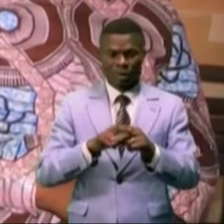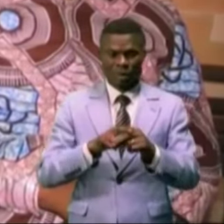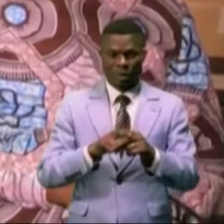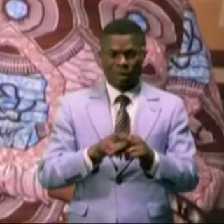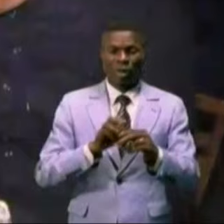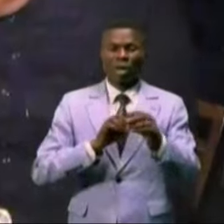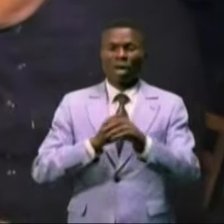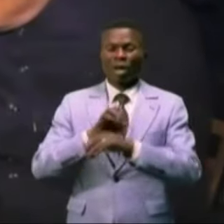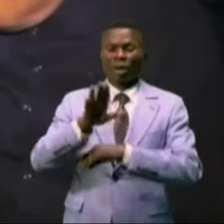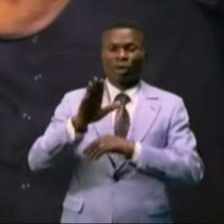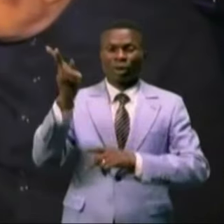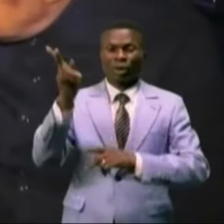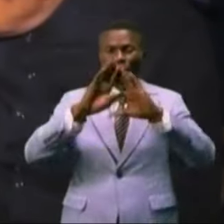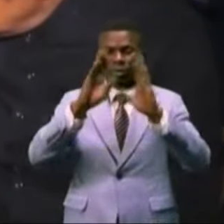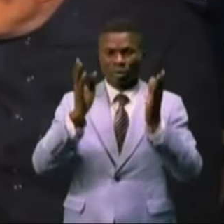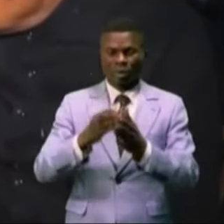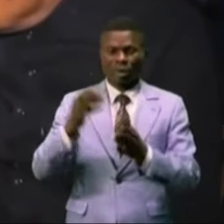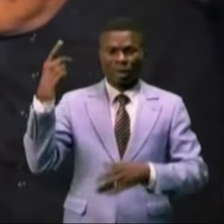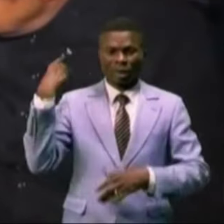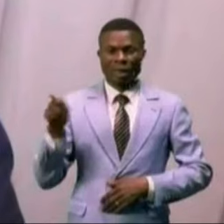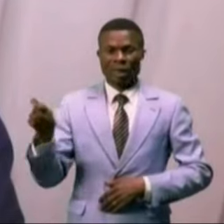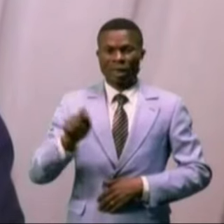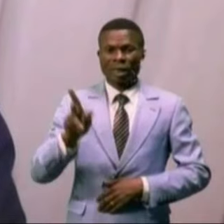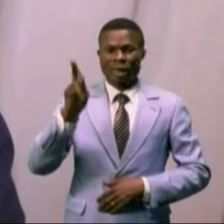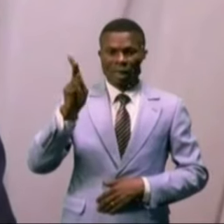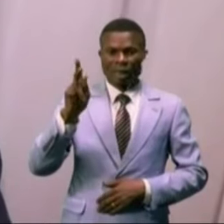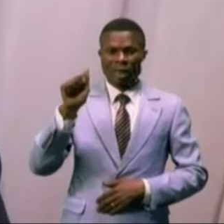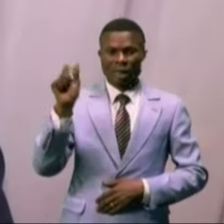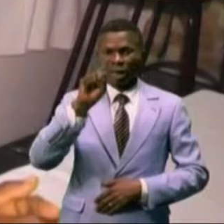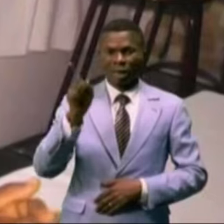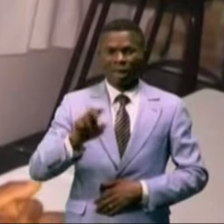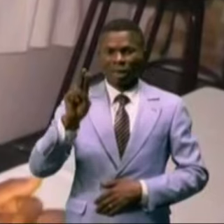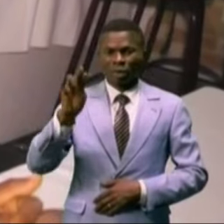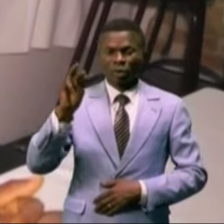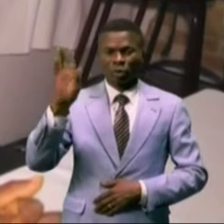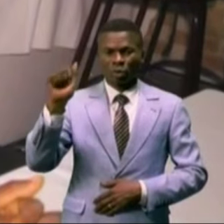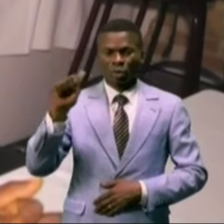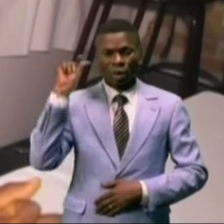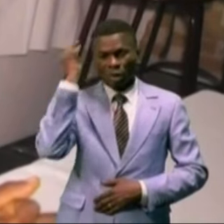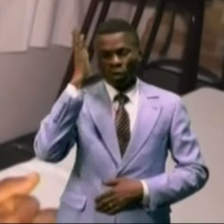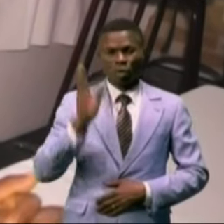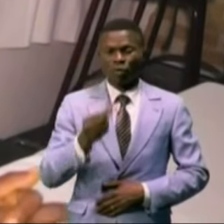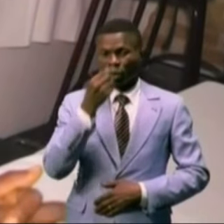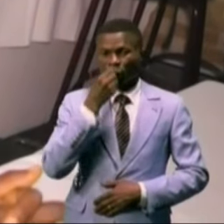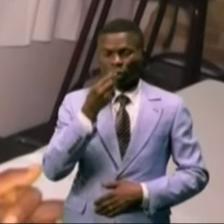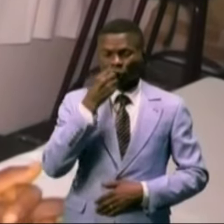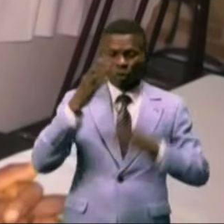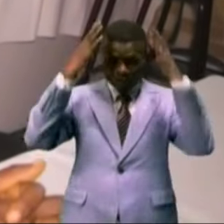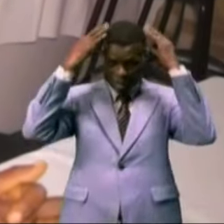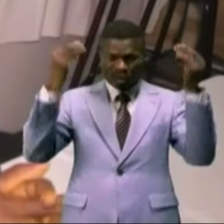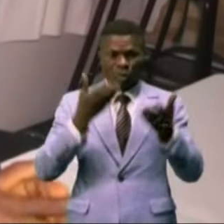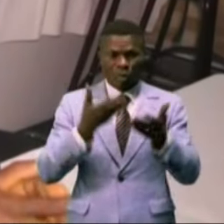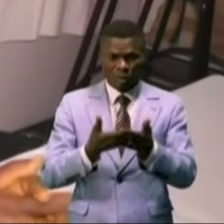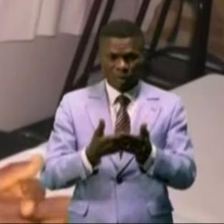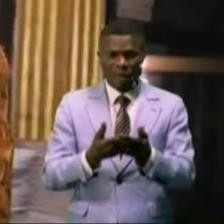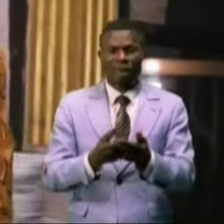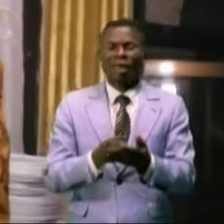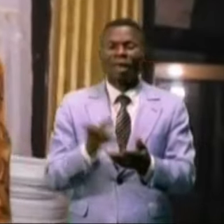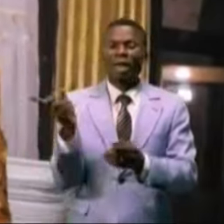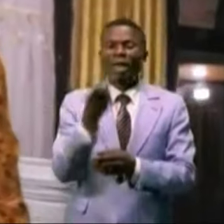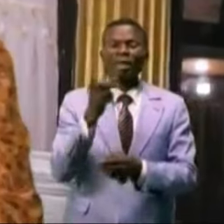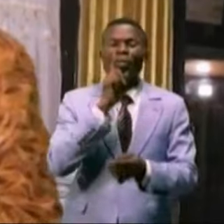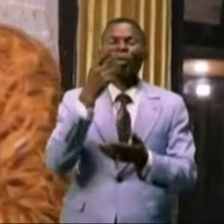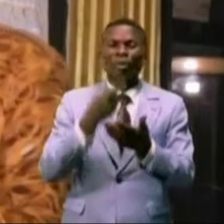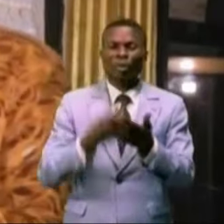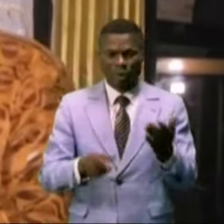mandataires publics, les notables du territoire de Kazumba et les gouverneurs Joseph Moïse Kamboulou. Dans ce mot de circonstance,